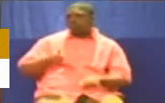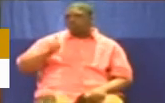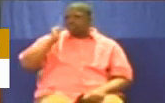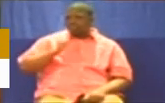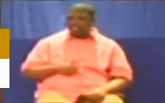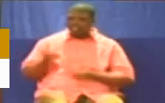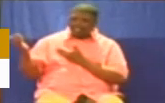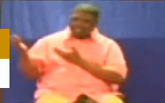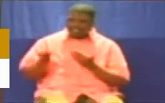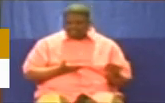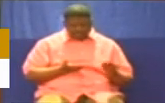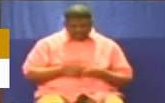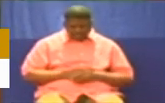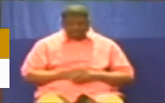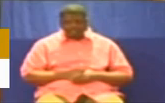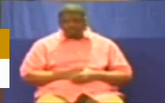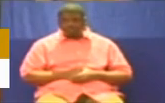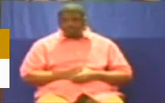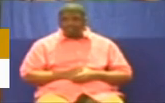sana mheshimiwa waziri.